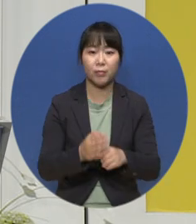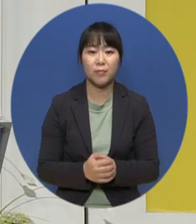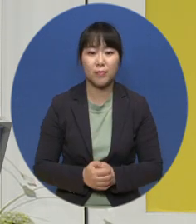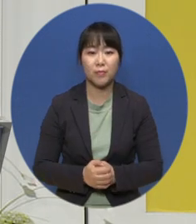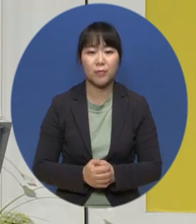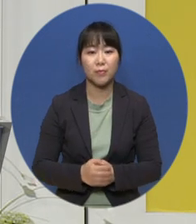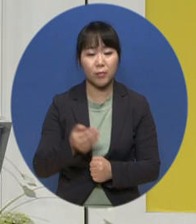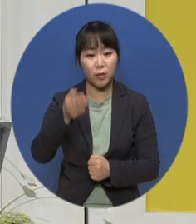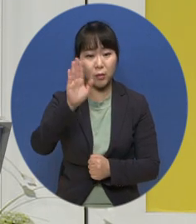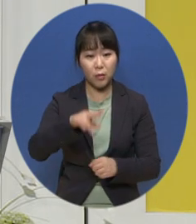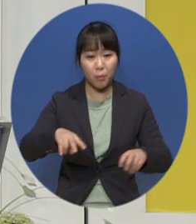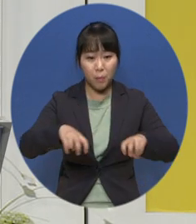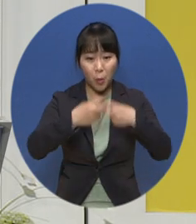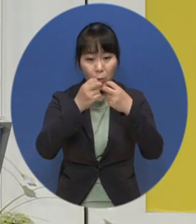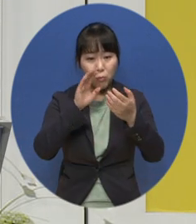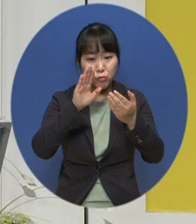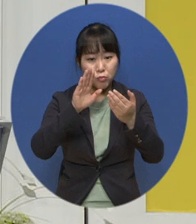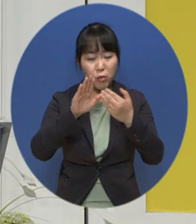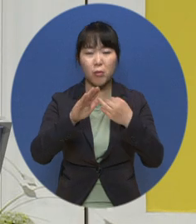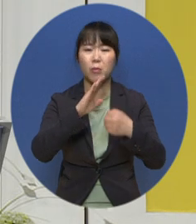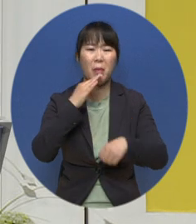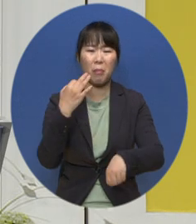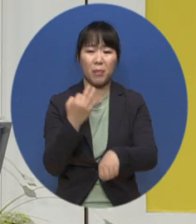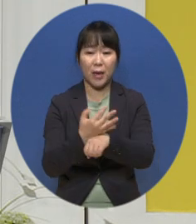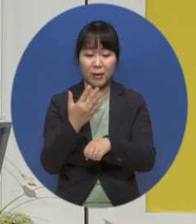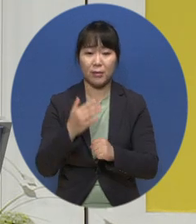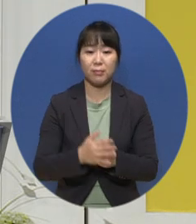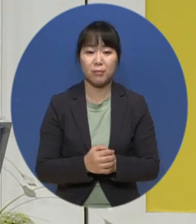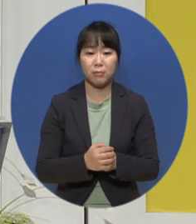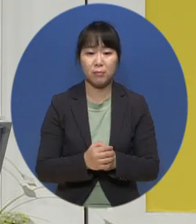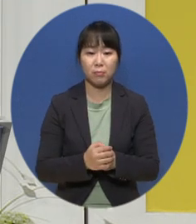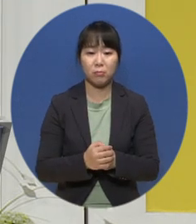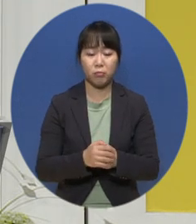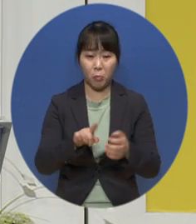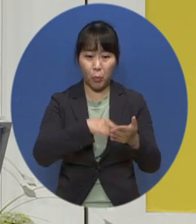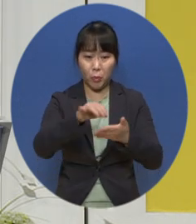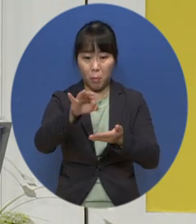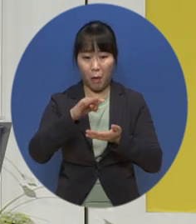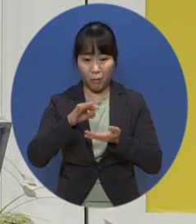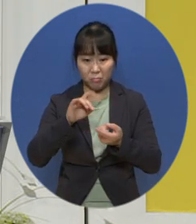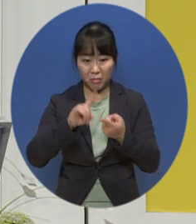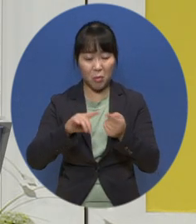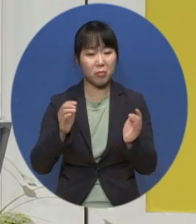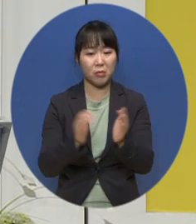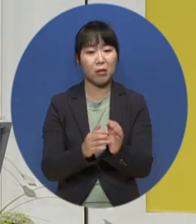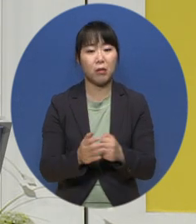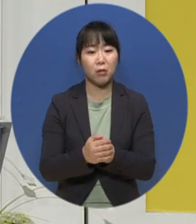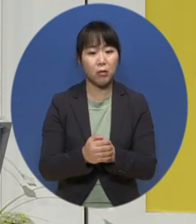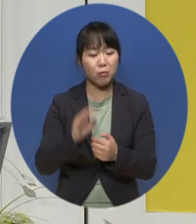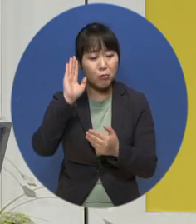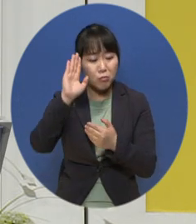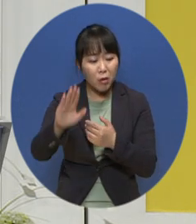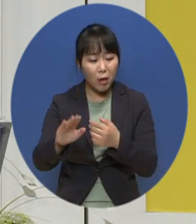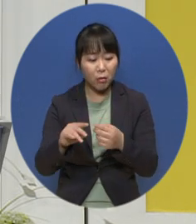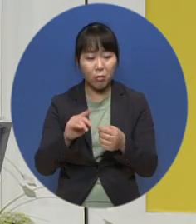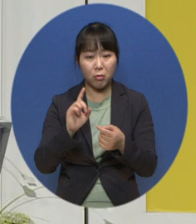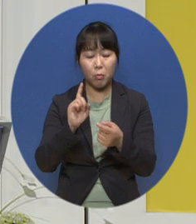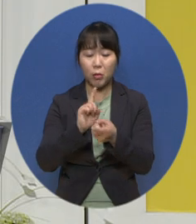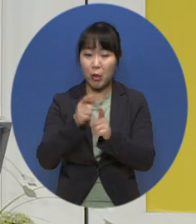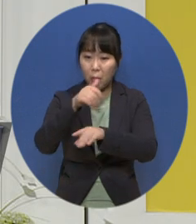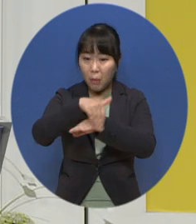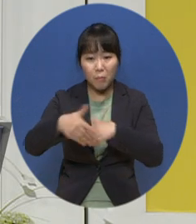그런데 교통 사업을 터지고 나면 다 주네요 보산 마음껏 나온걸로 으 그 6대 책이 없어요